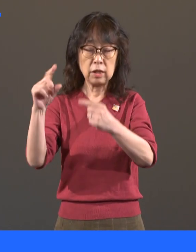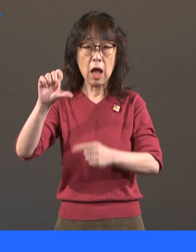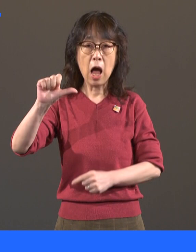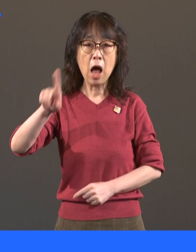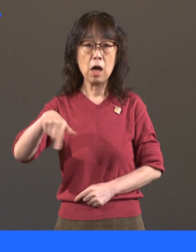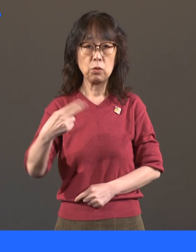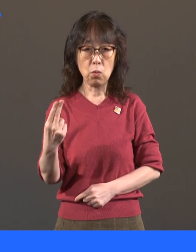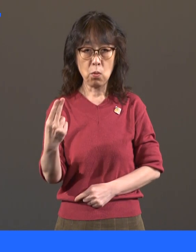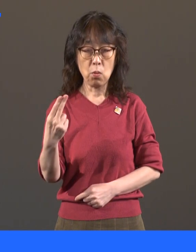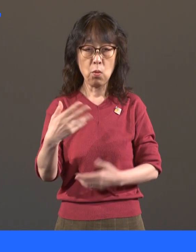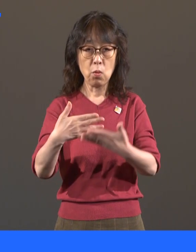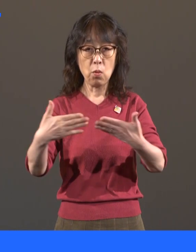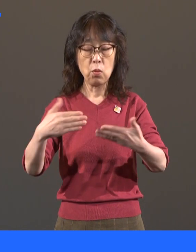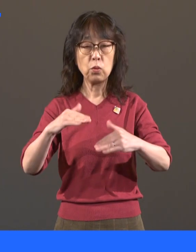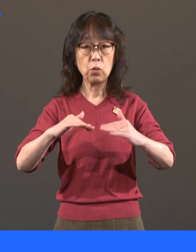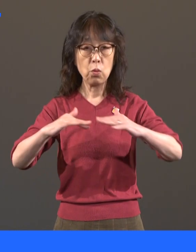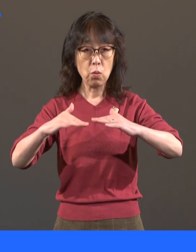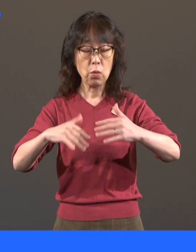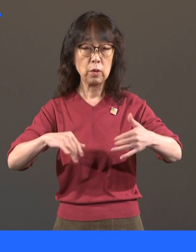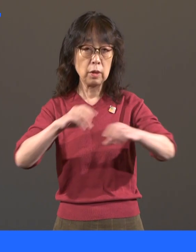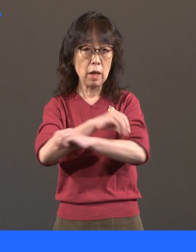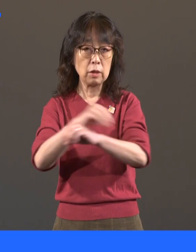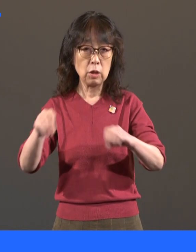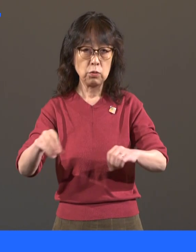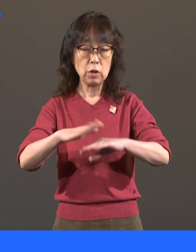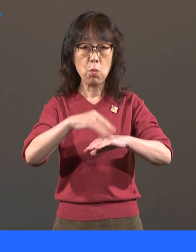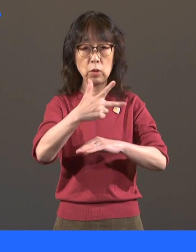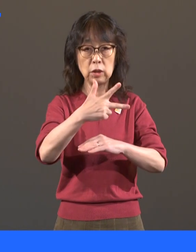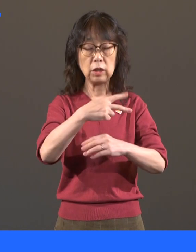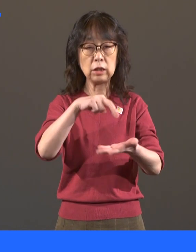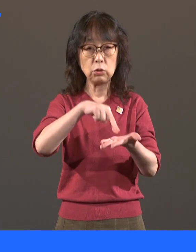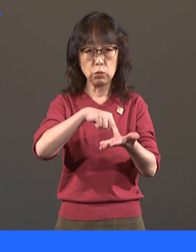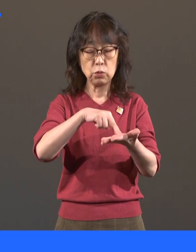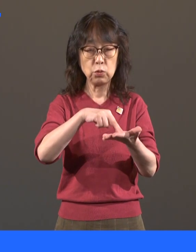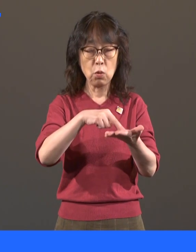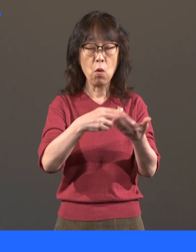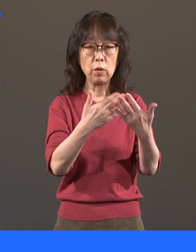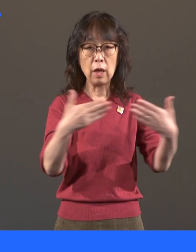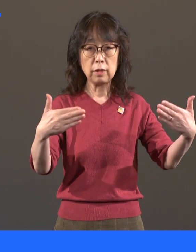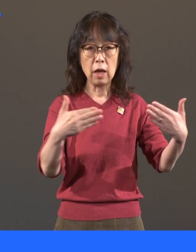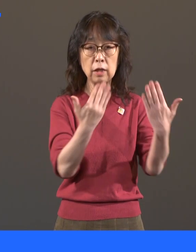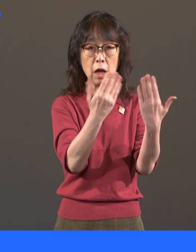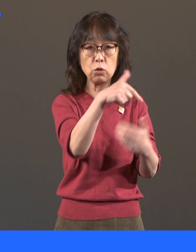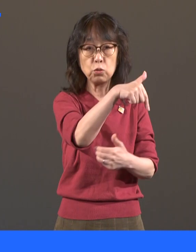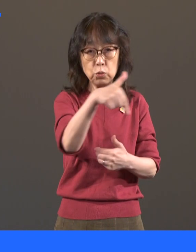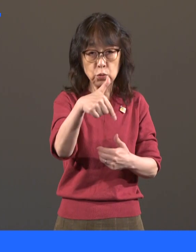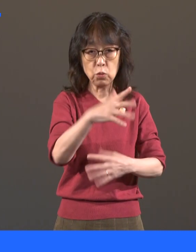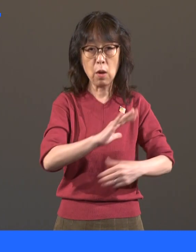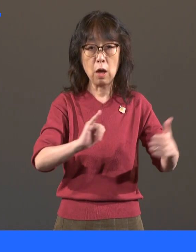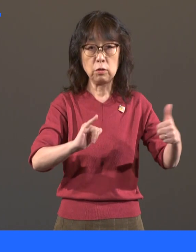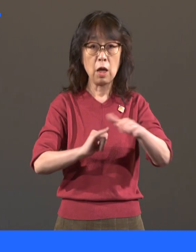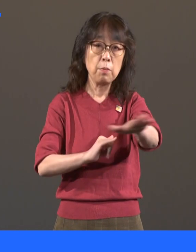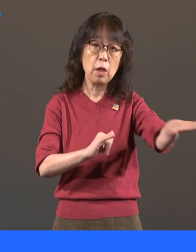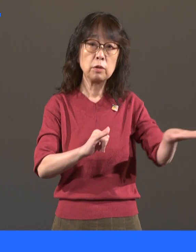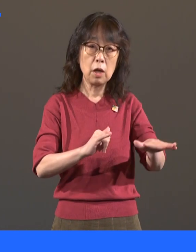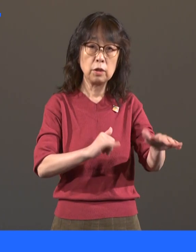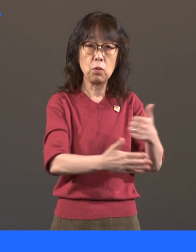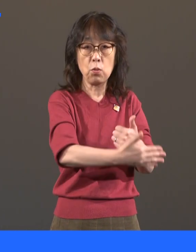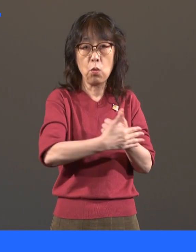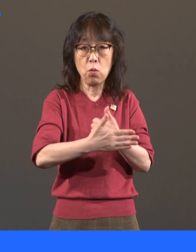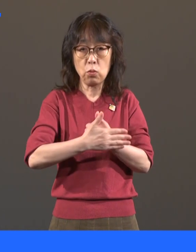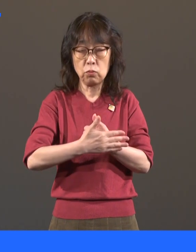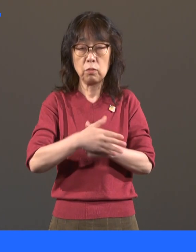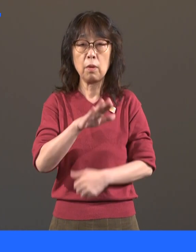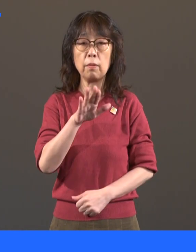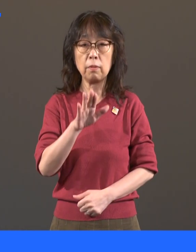締結をしている札幌私立大学のデザイン学部の学生の皆さんにご協力をいただいて